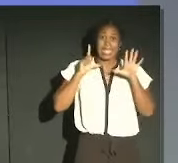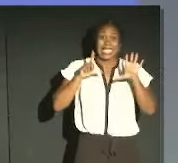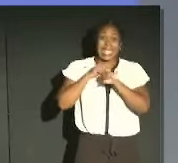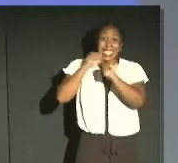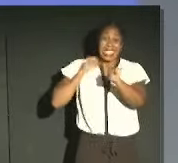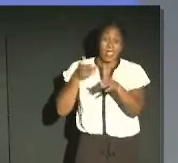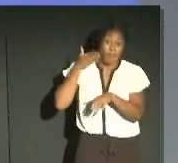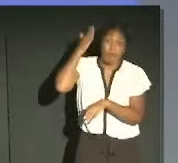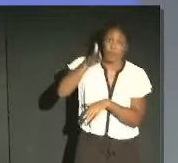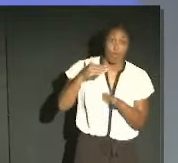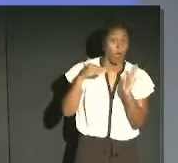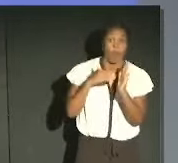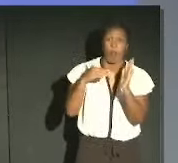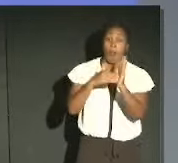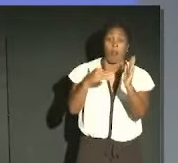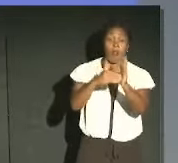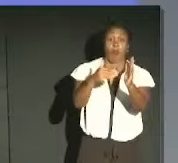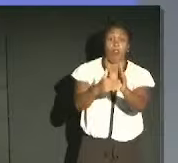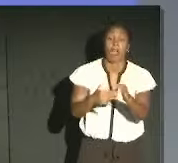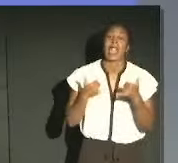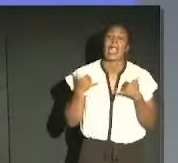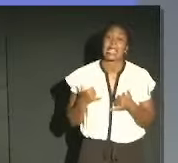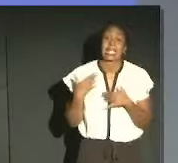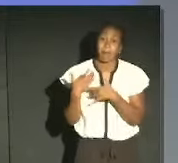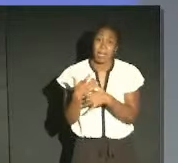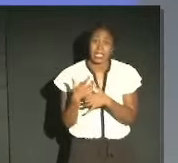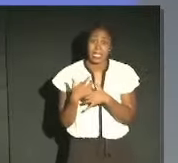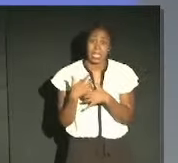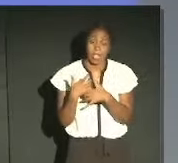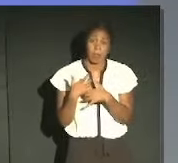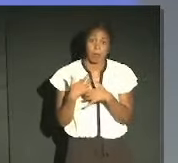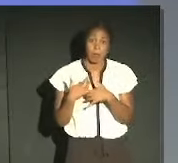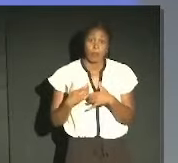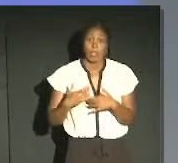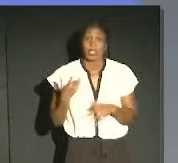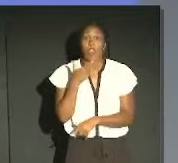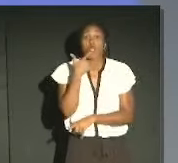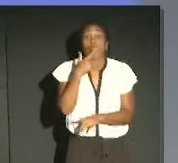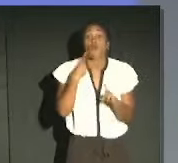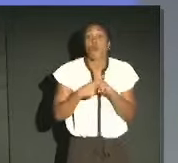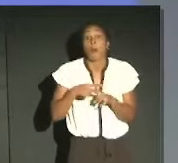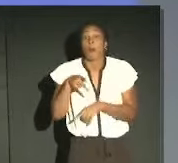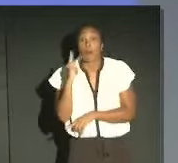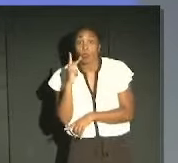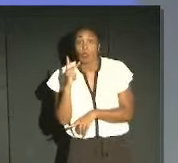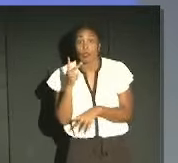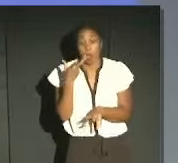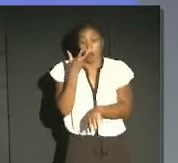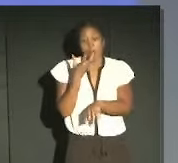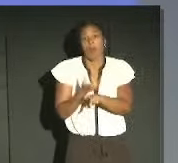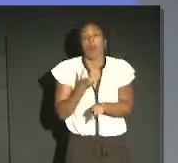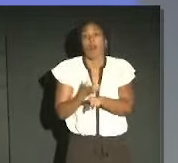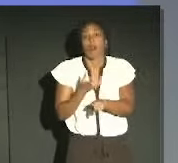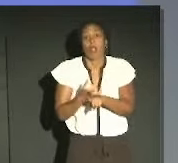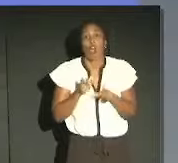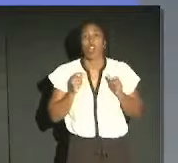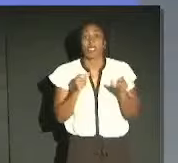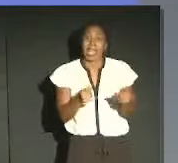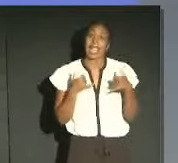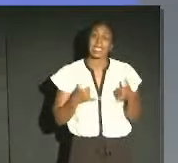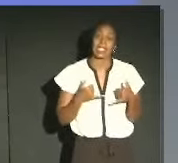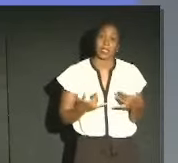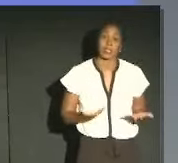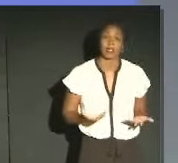record du nombre de cancers de la prostate deux fois plus en moyenne que dans l'Hexagone et je suis fier de